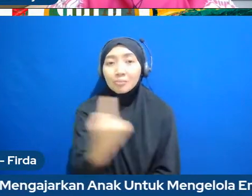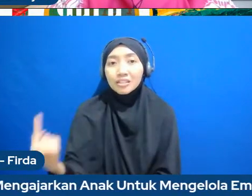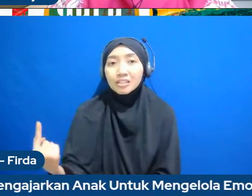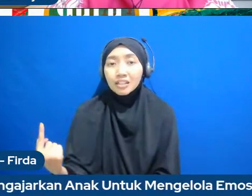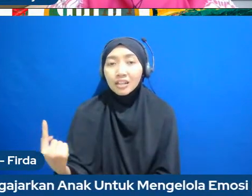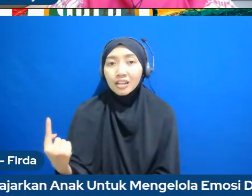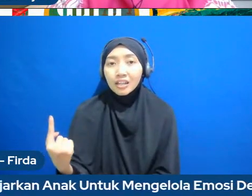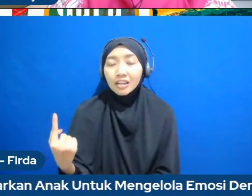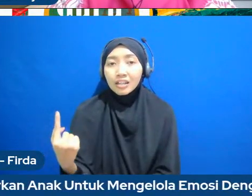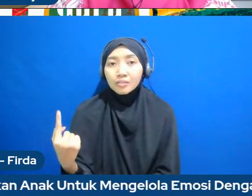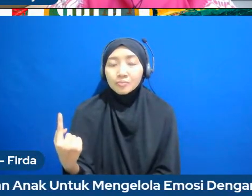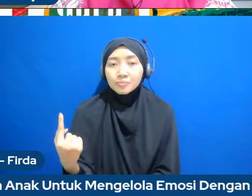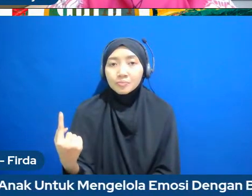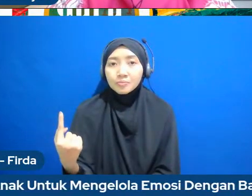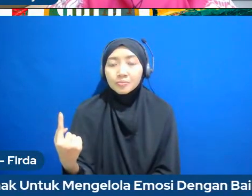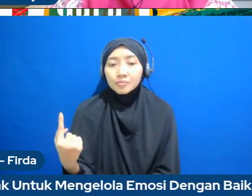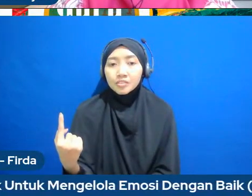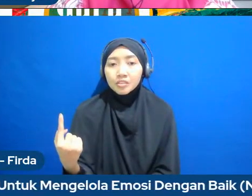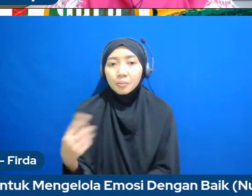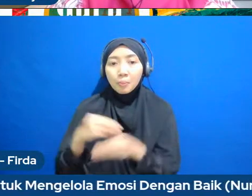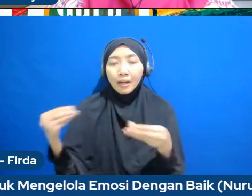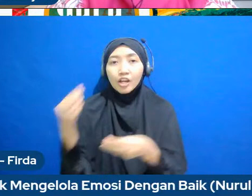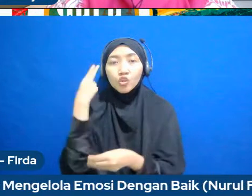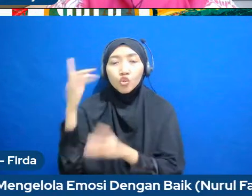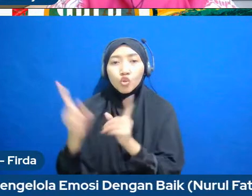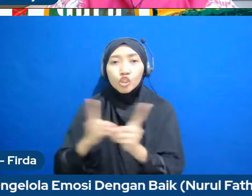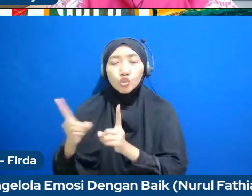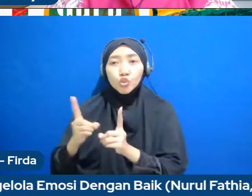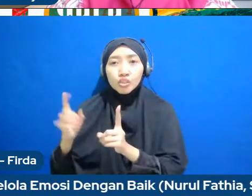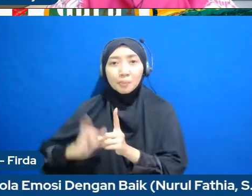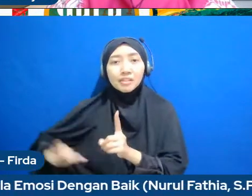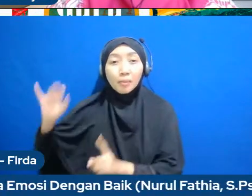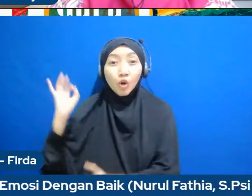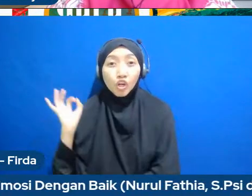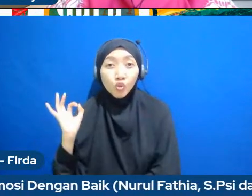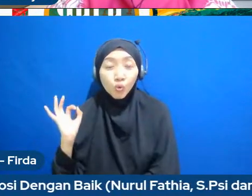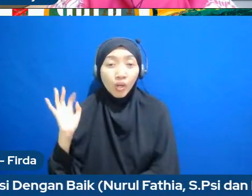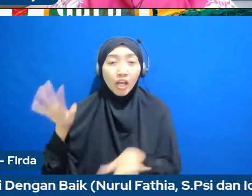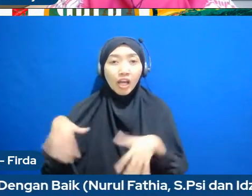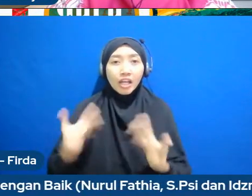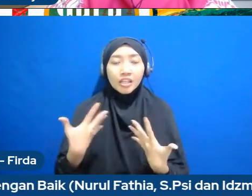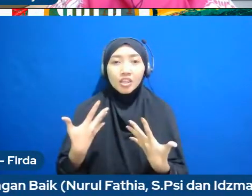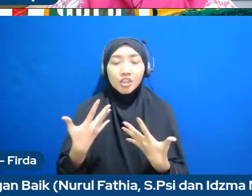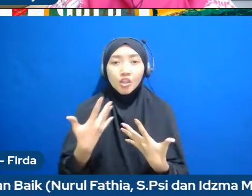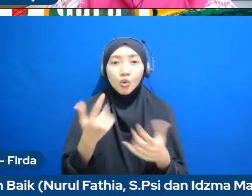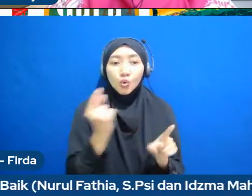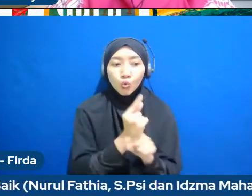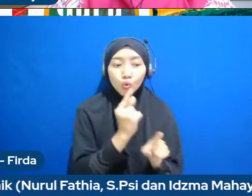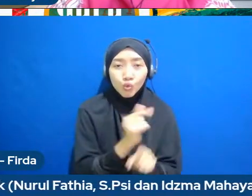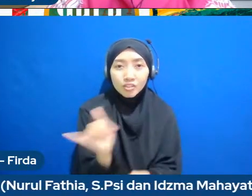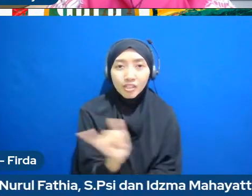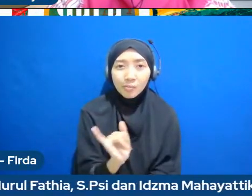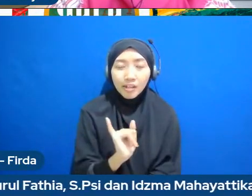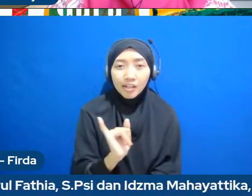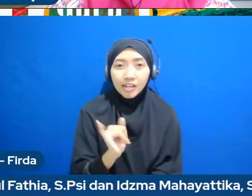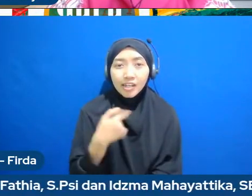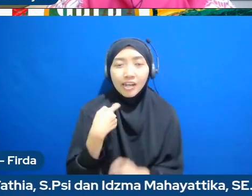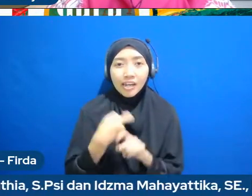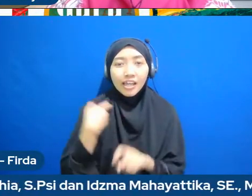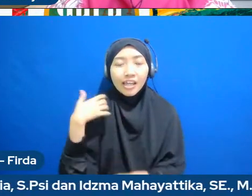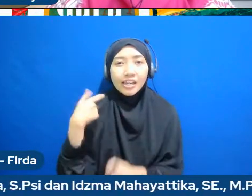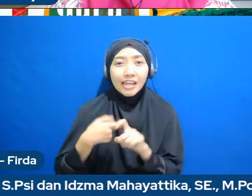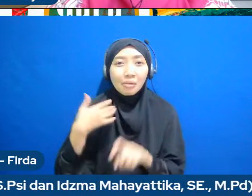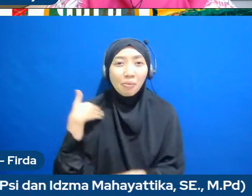punya sesuatu yang akan menjadi bahan untuk diskusi barangkali dengan orang tuanya atau enggak dengan sesama guru ya, dengan pihak sekolah.